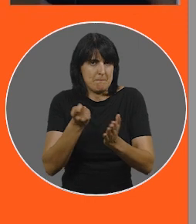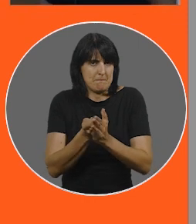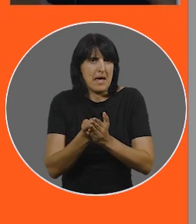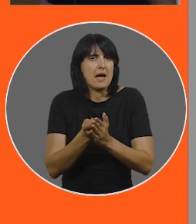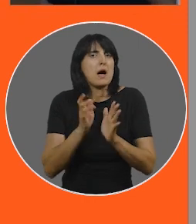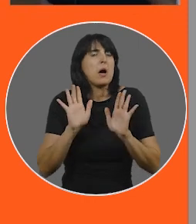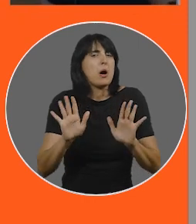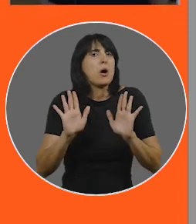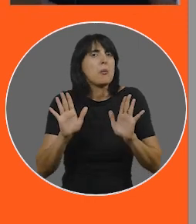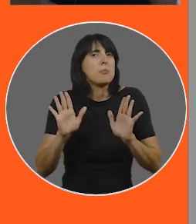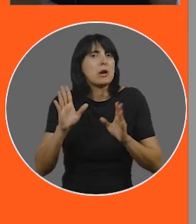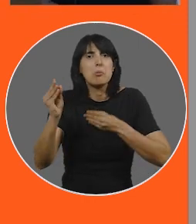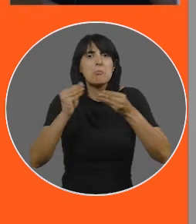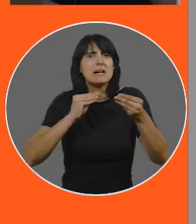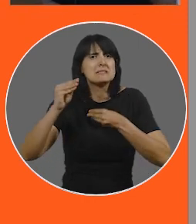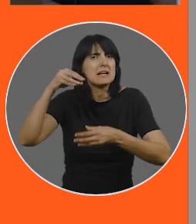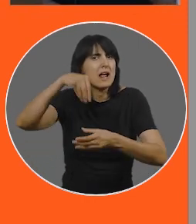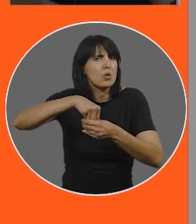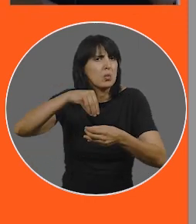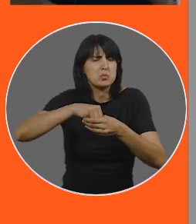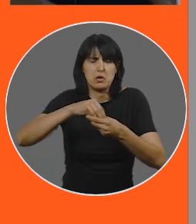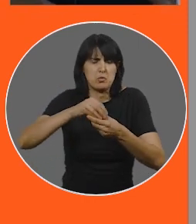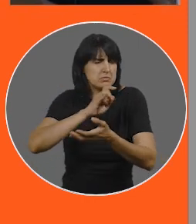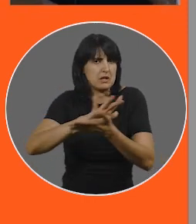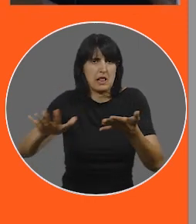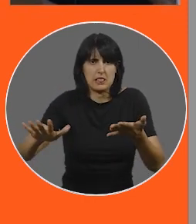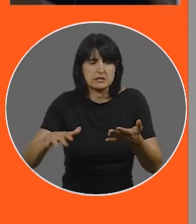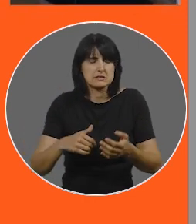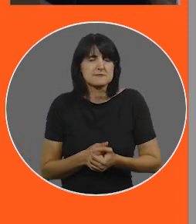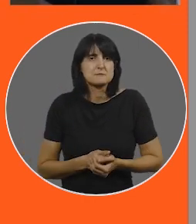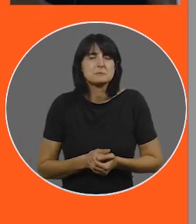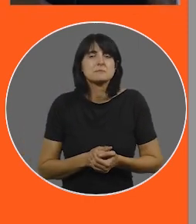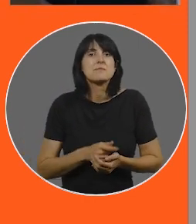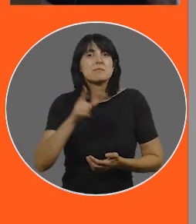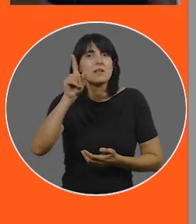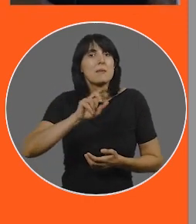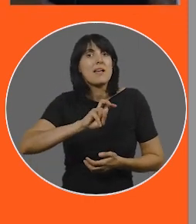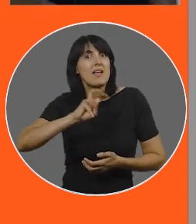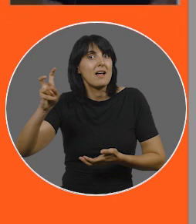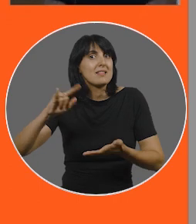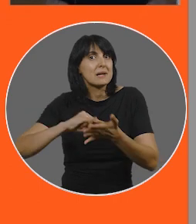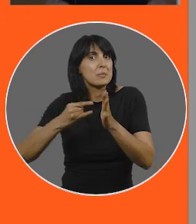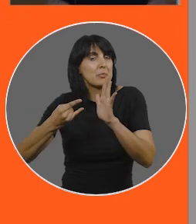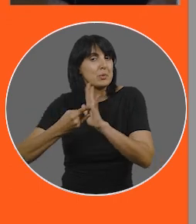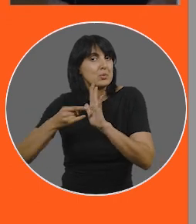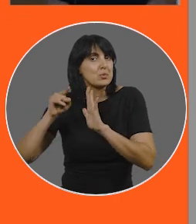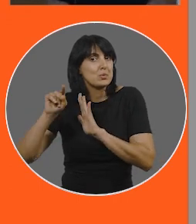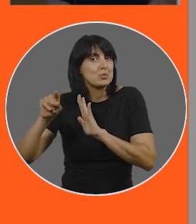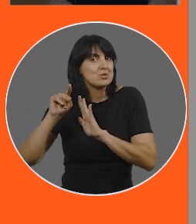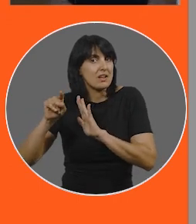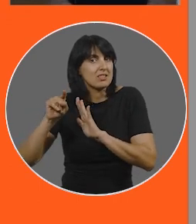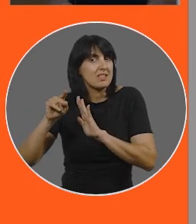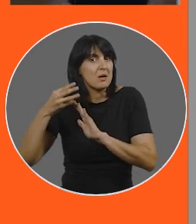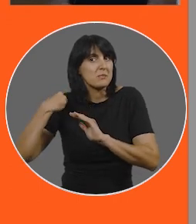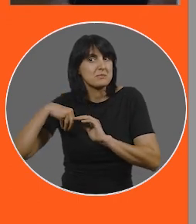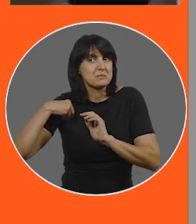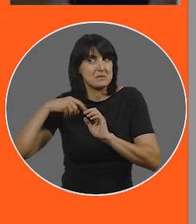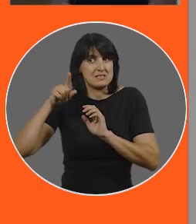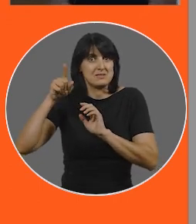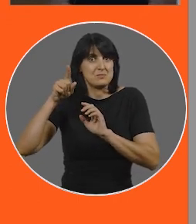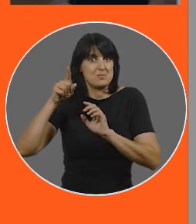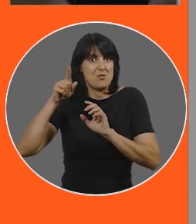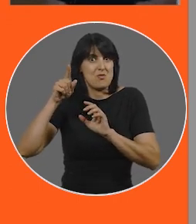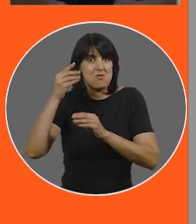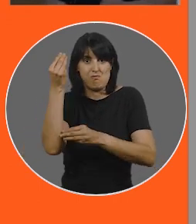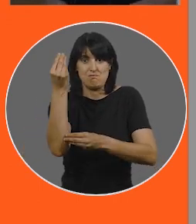els materials estan disponibles. Però no només això, vam tenir un altre projecte, a la pantalla l'avatar